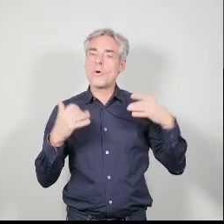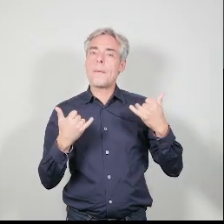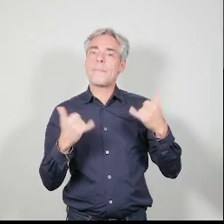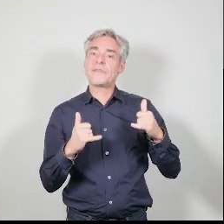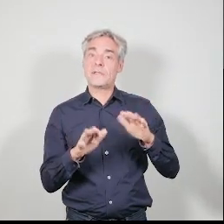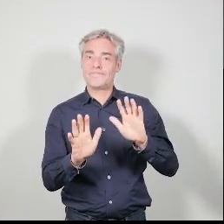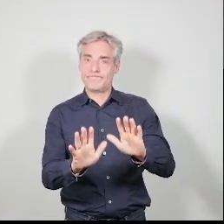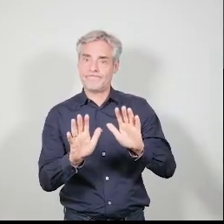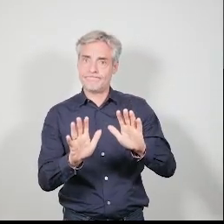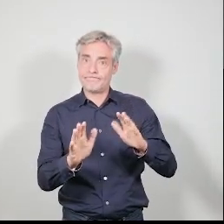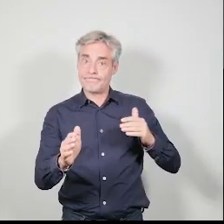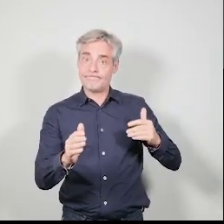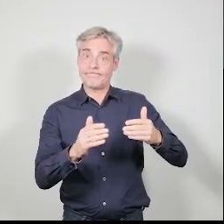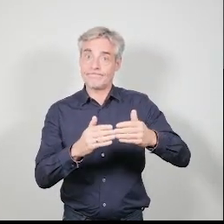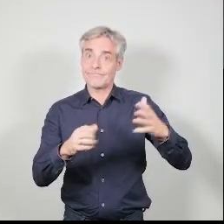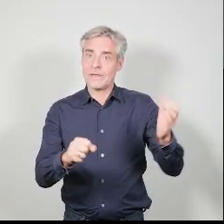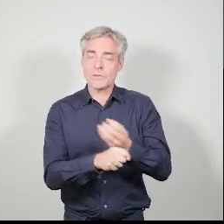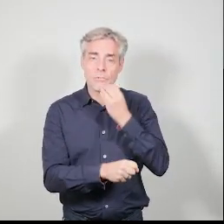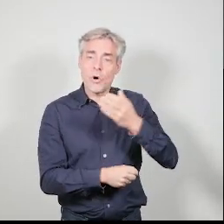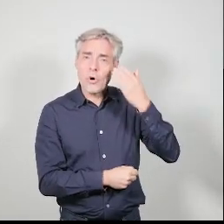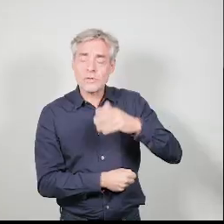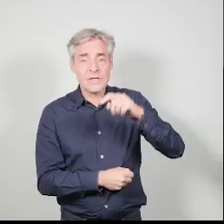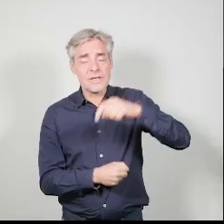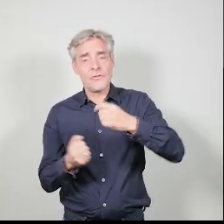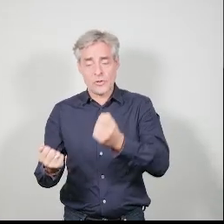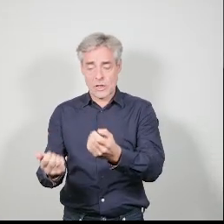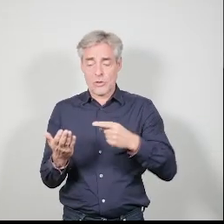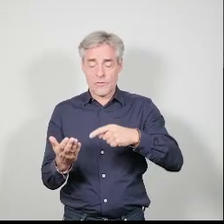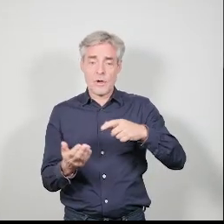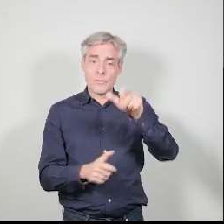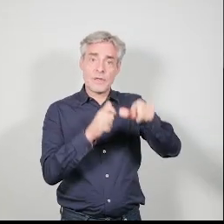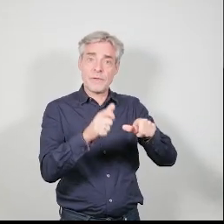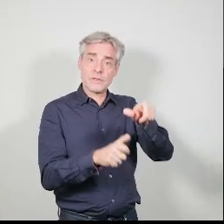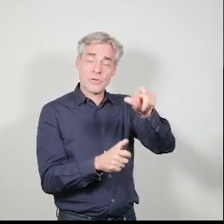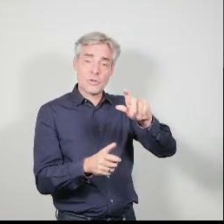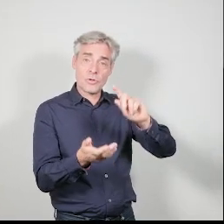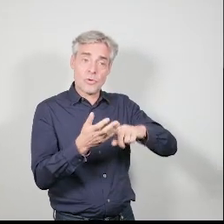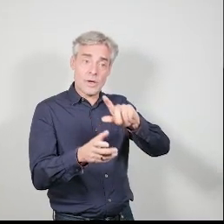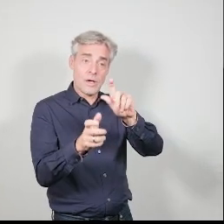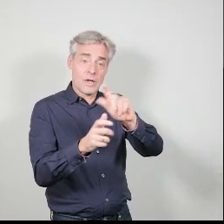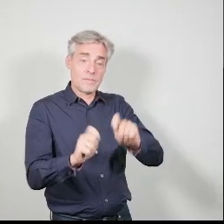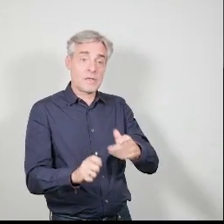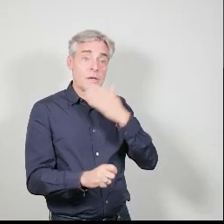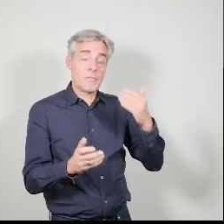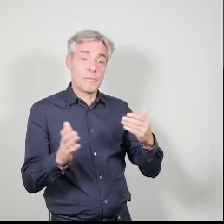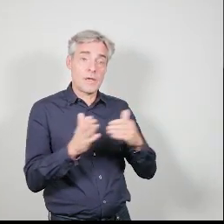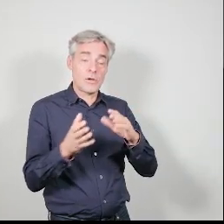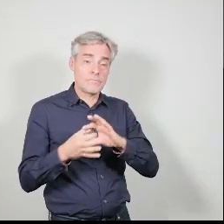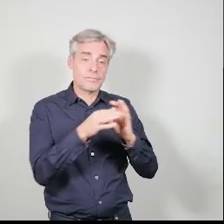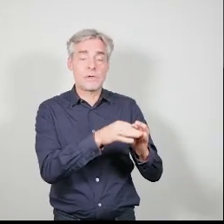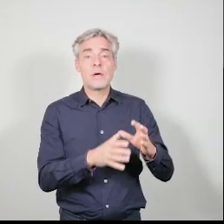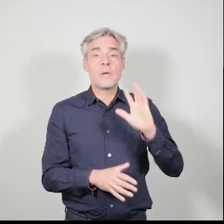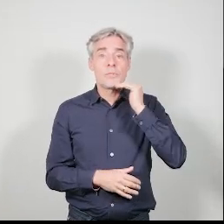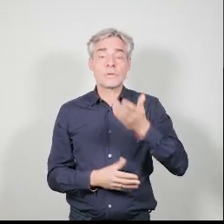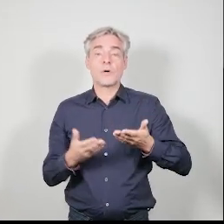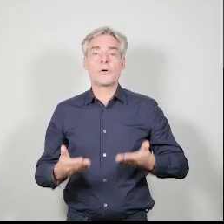désormais quasiment gagnée. On sait tous qu'il faut qu'on transforme l'offre pour mieux respecter les droits des personnes. Mais il faut qu'on arrive, et ça va être le sens de cette